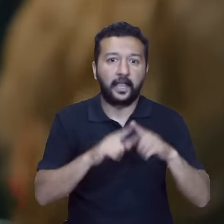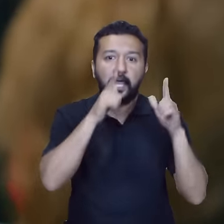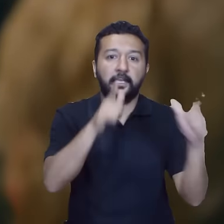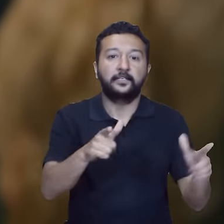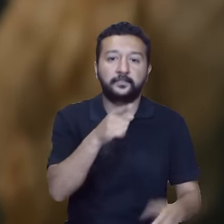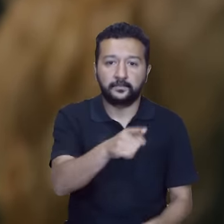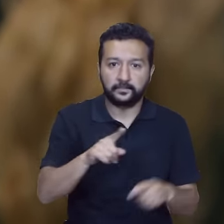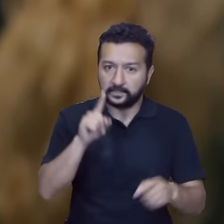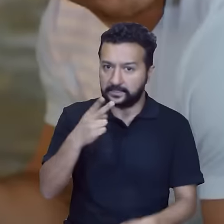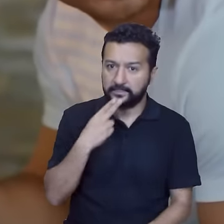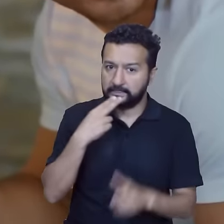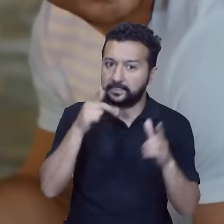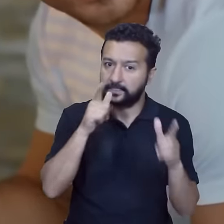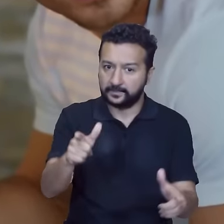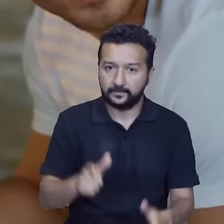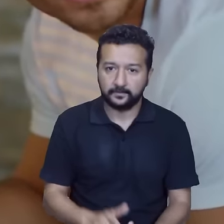Tarık! Itır!